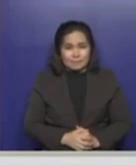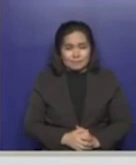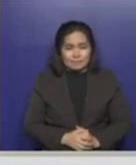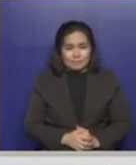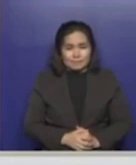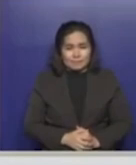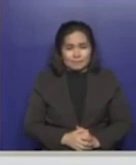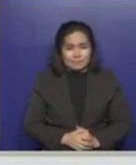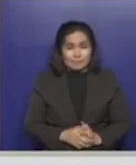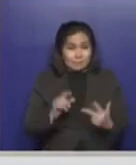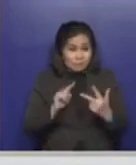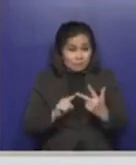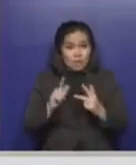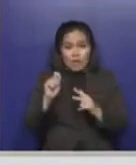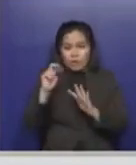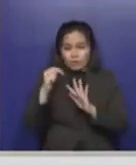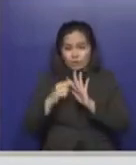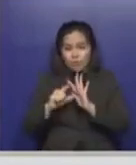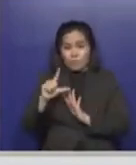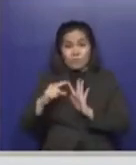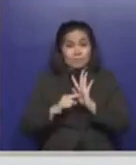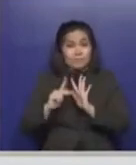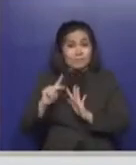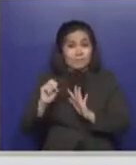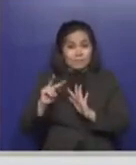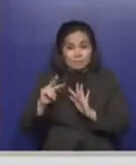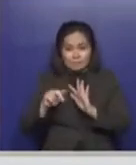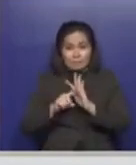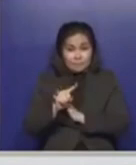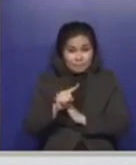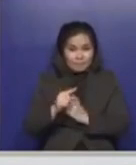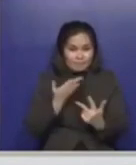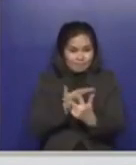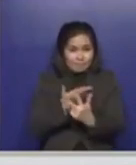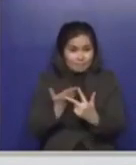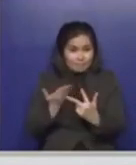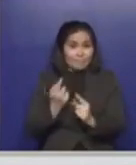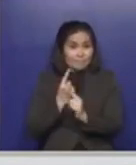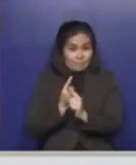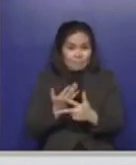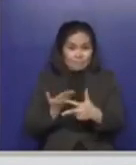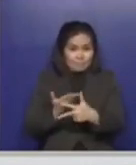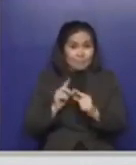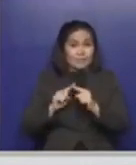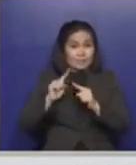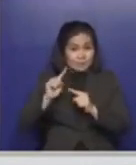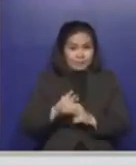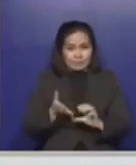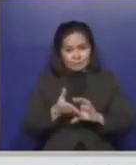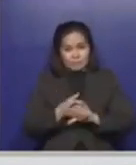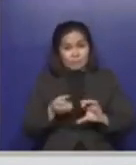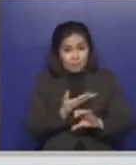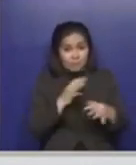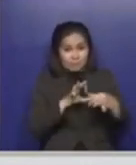คุณอนุรักษ์บุญสนครับขอเชิญนางสาววรรณรีครับ ค่ะขอสไลด์ด้วยนะคะ